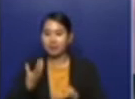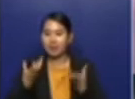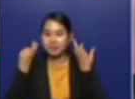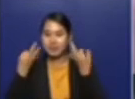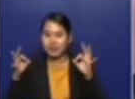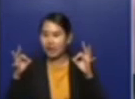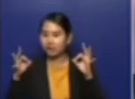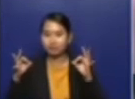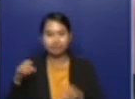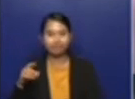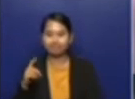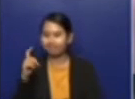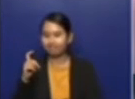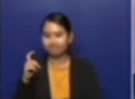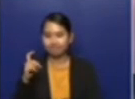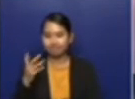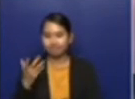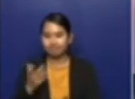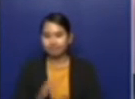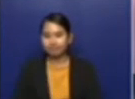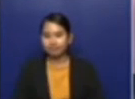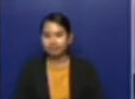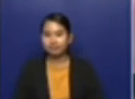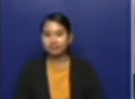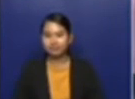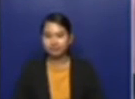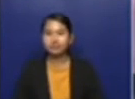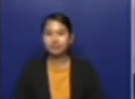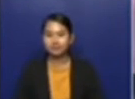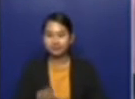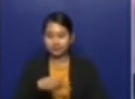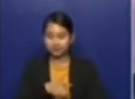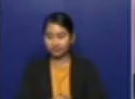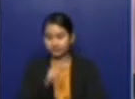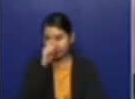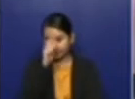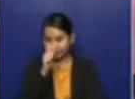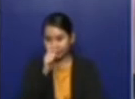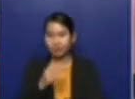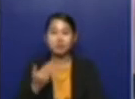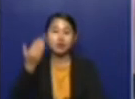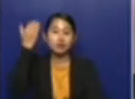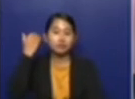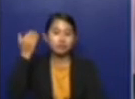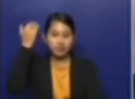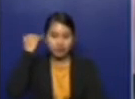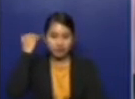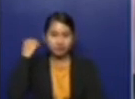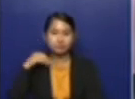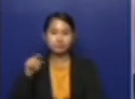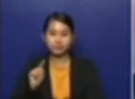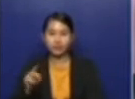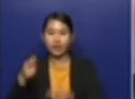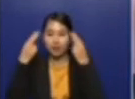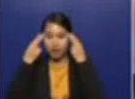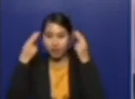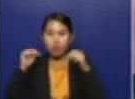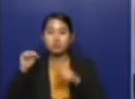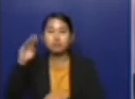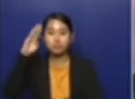รีภาพท่านประธานที่เคารพครับที่ผ่านมาท่านนายกรัฐมนตรีเอง